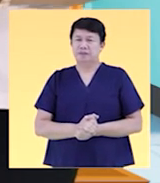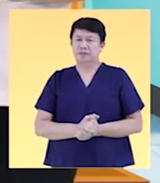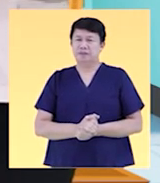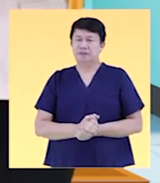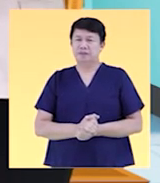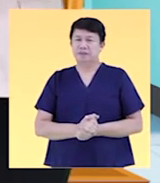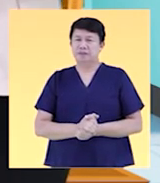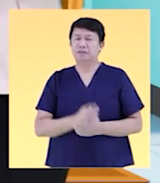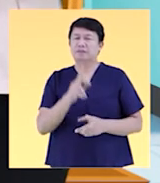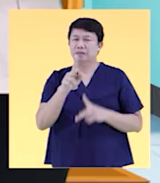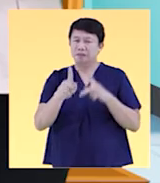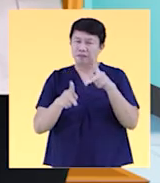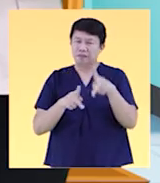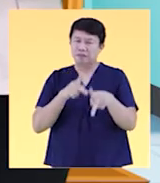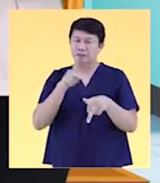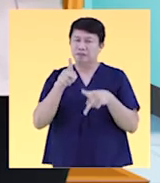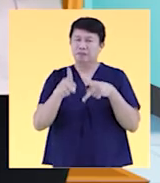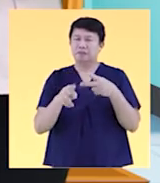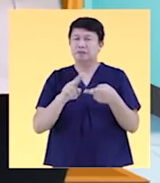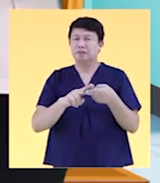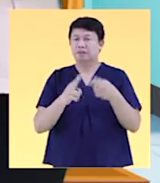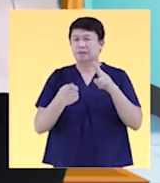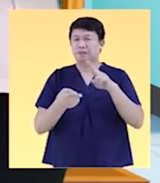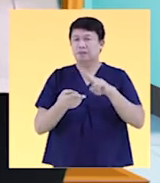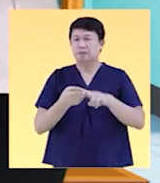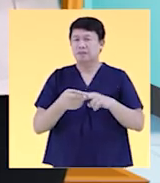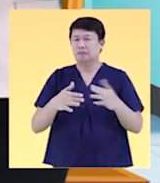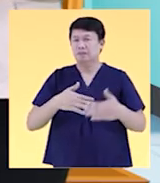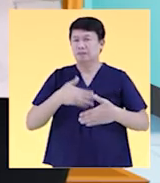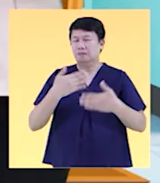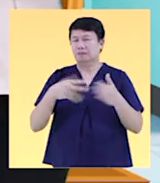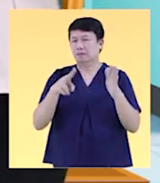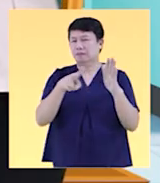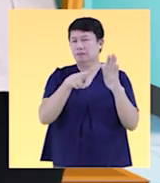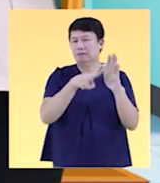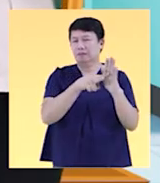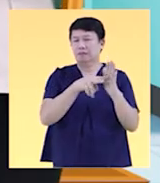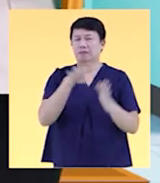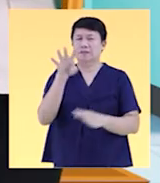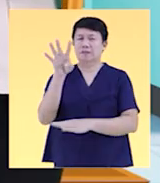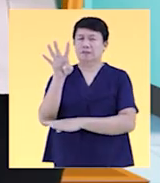Ang populasyon sa Maligaya Village ay